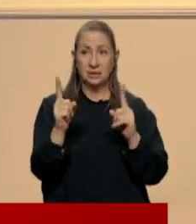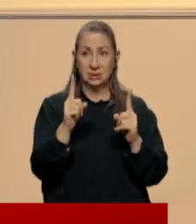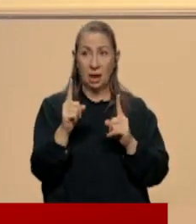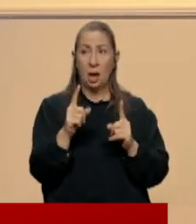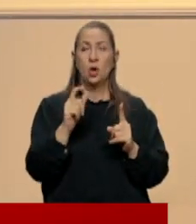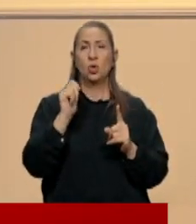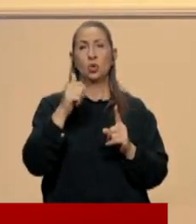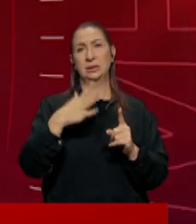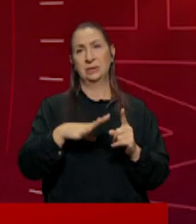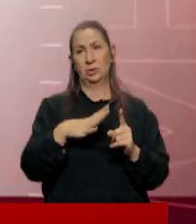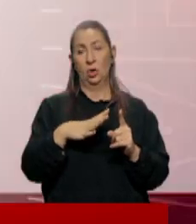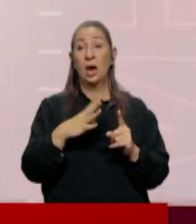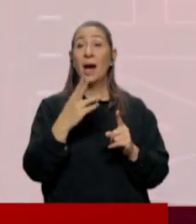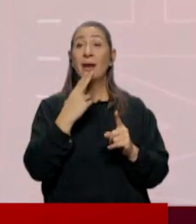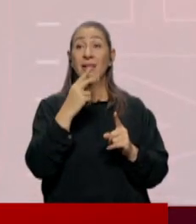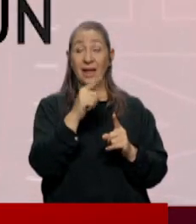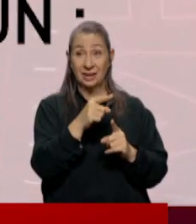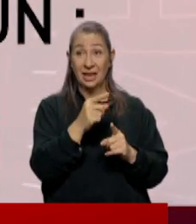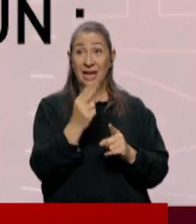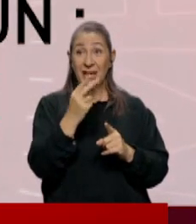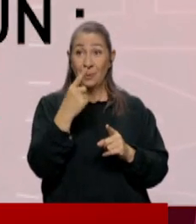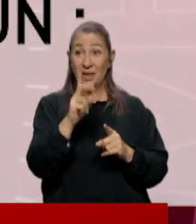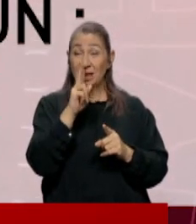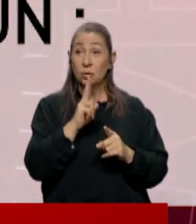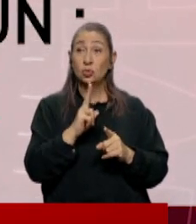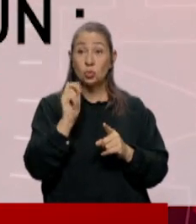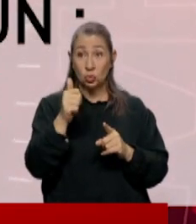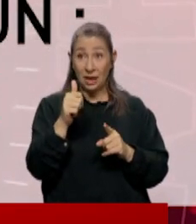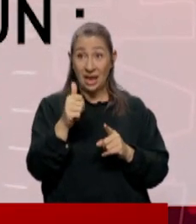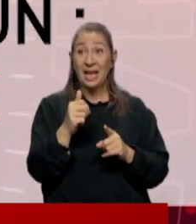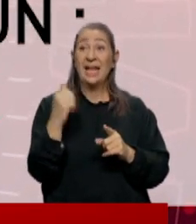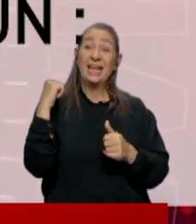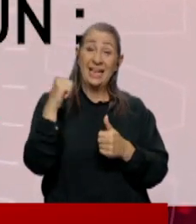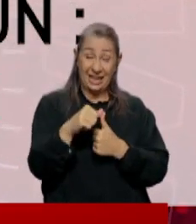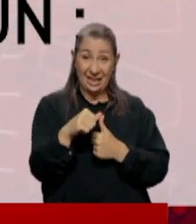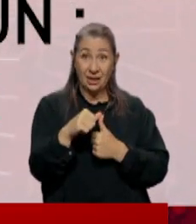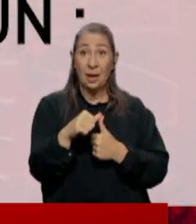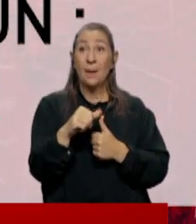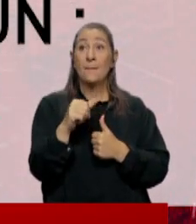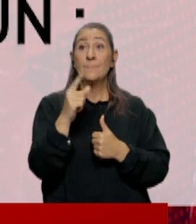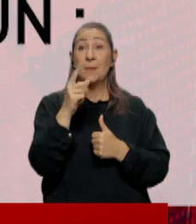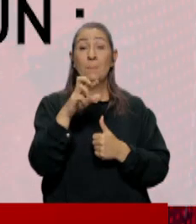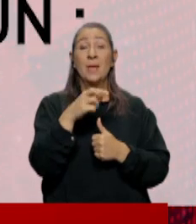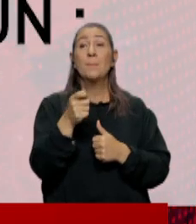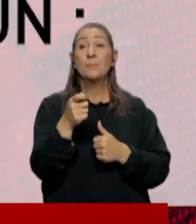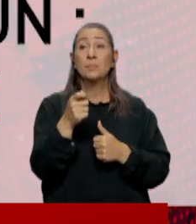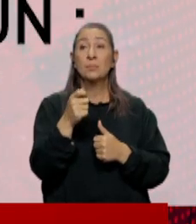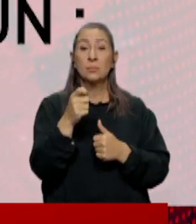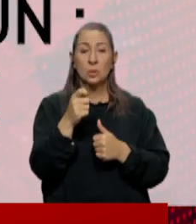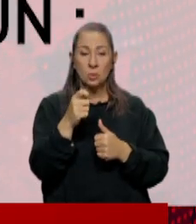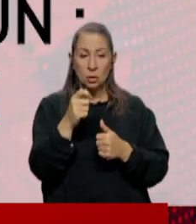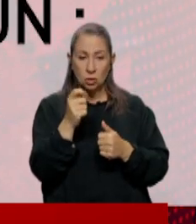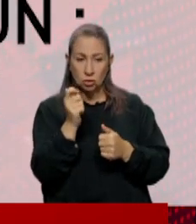gün isteniliyor kadınların 7.200 günle yeniden bir prim koşulu ortaya